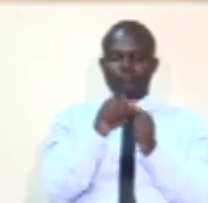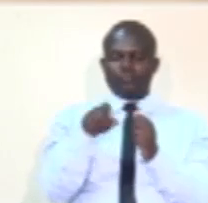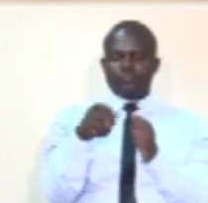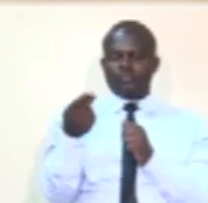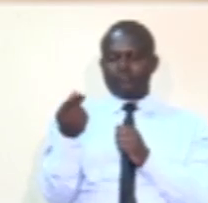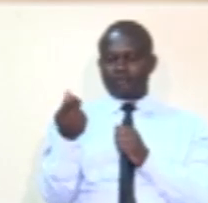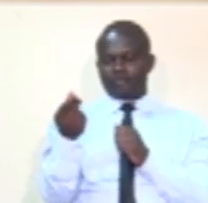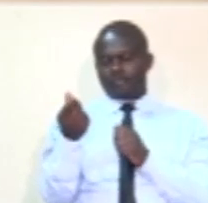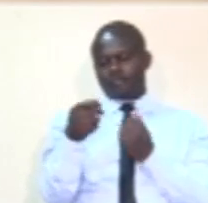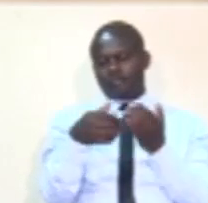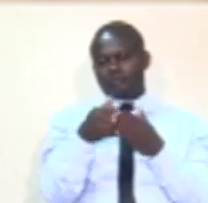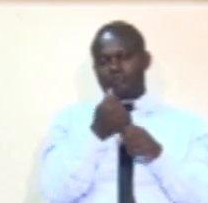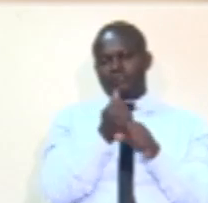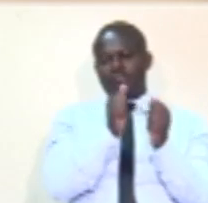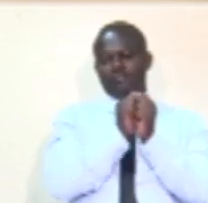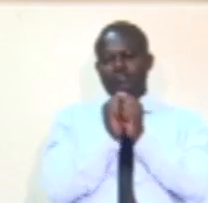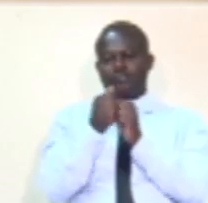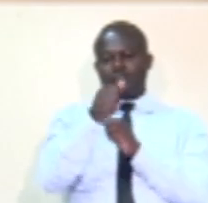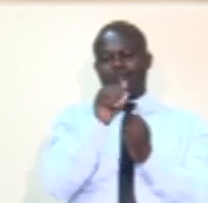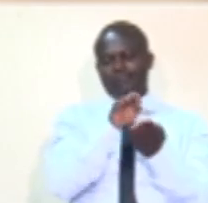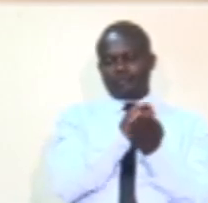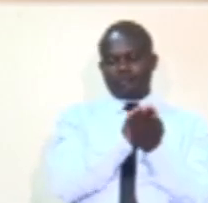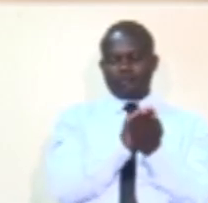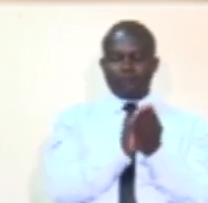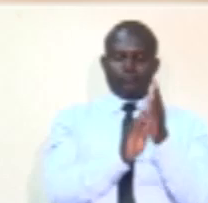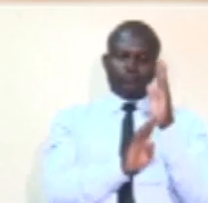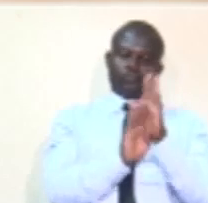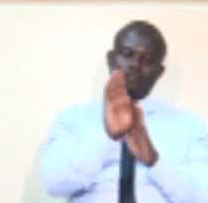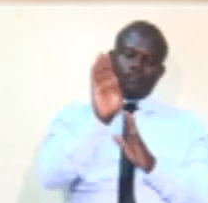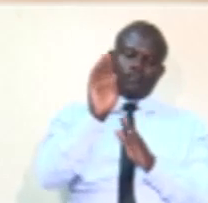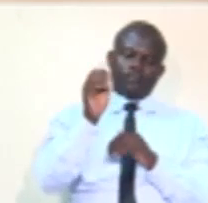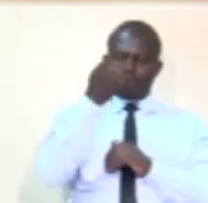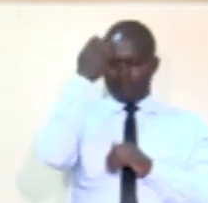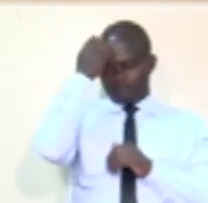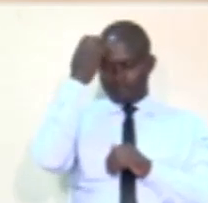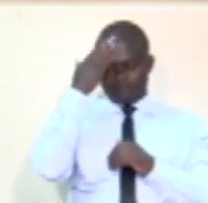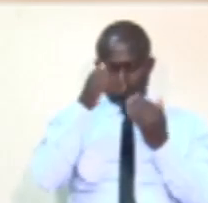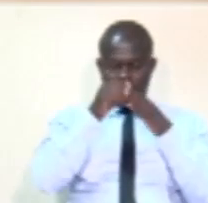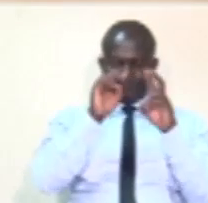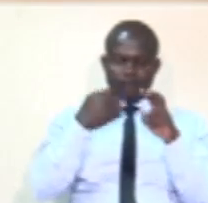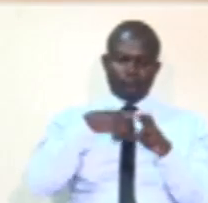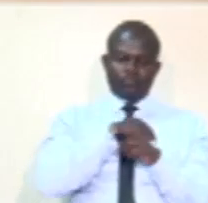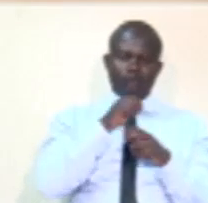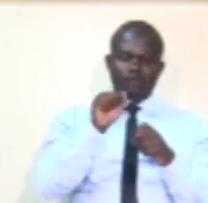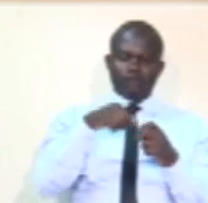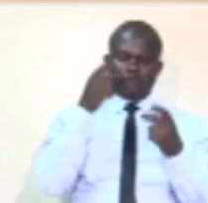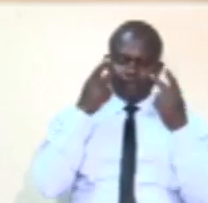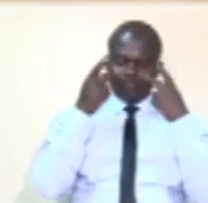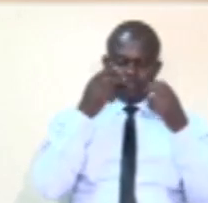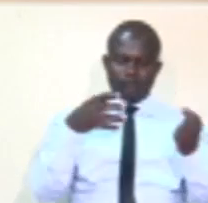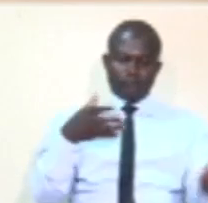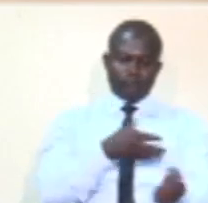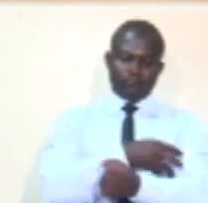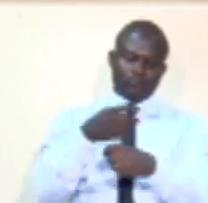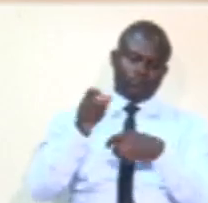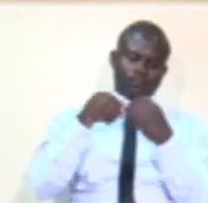amafaranga, dukorana rero n'iriya bank itsura amajyambere i Buraya kugira ngo haboneke ubushobozi buza